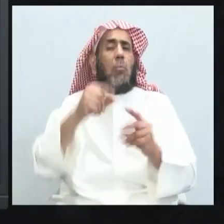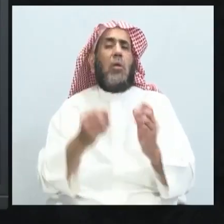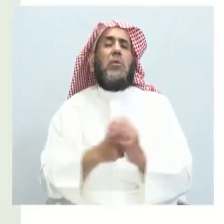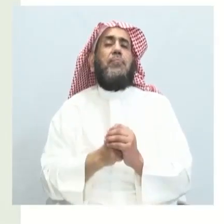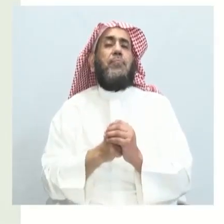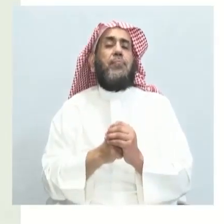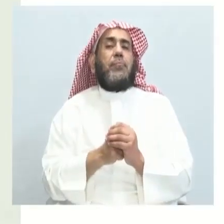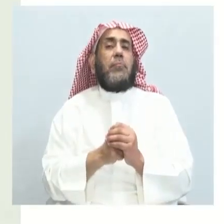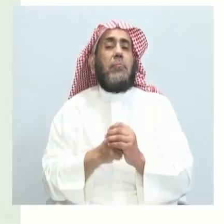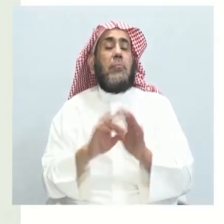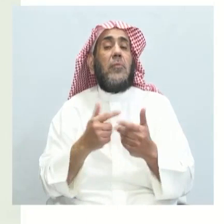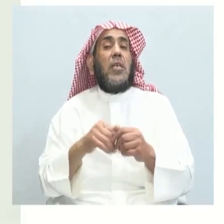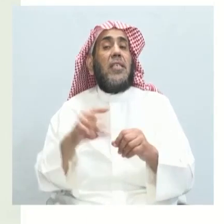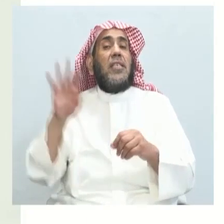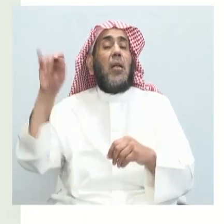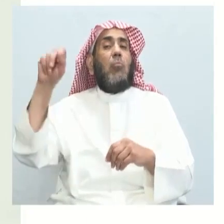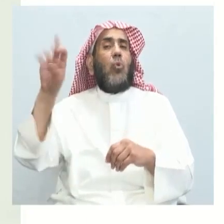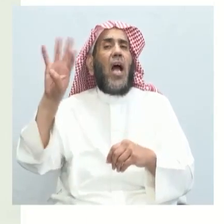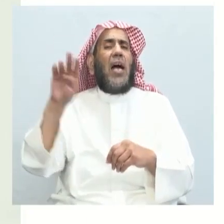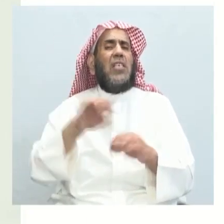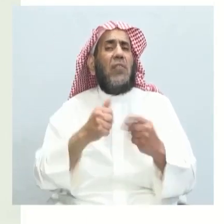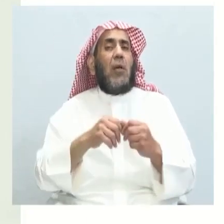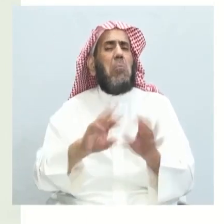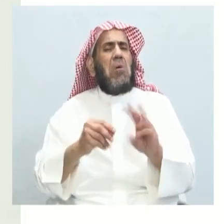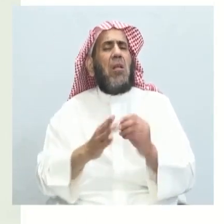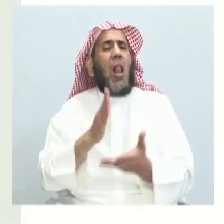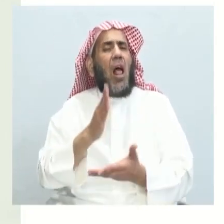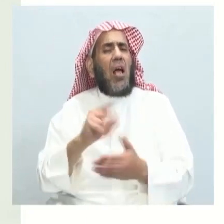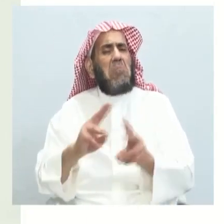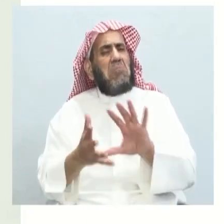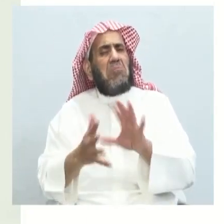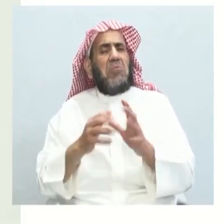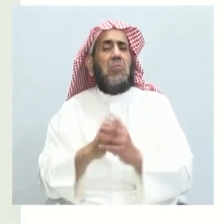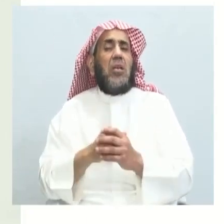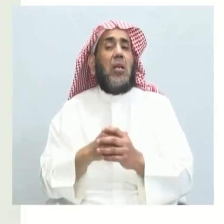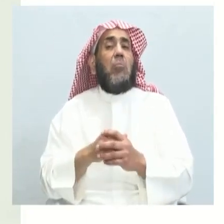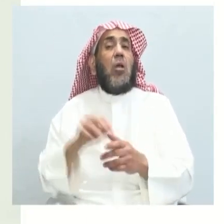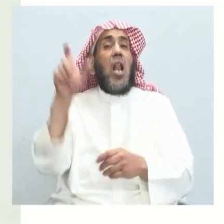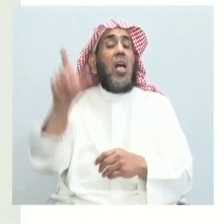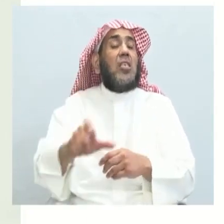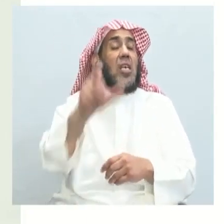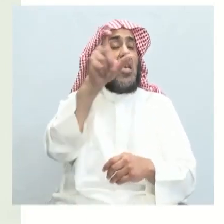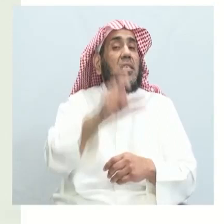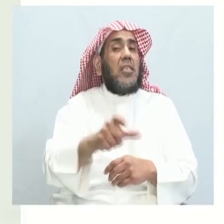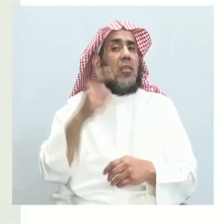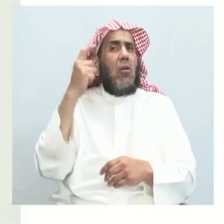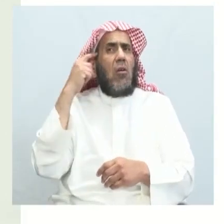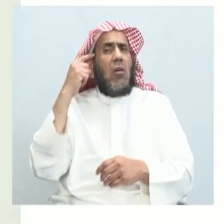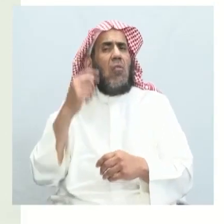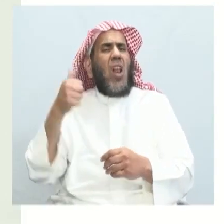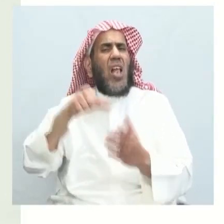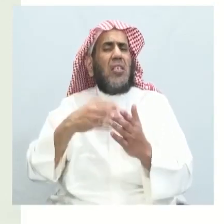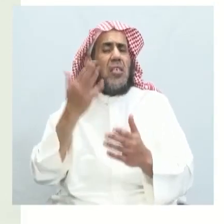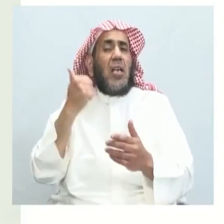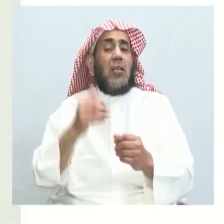القصص لعل قصه المرقش فيها شيء من الحقيقه ولانها انها يعني لاشخاص معروفين في او عرفوا في العصر الجاهل